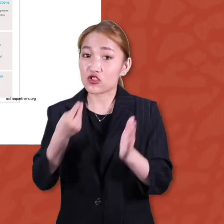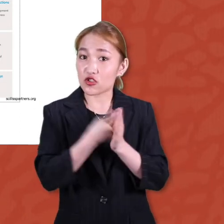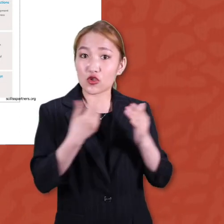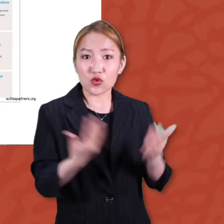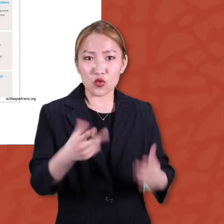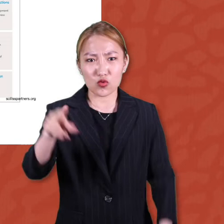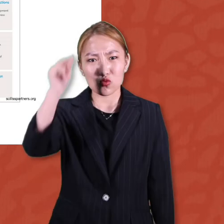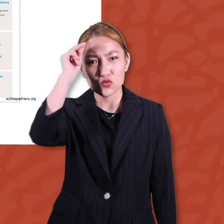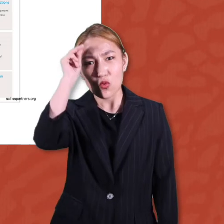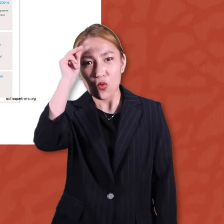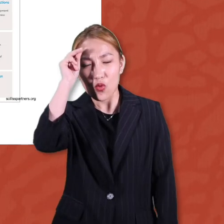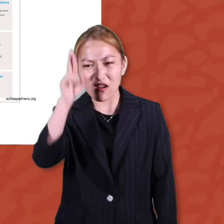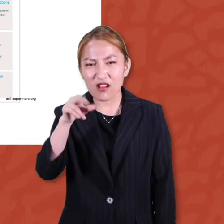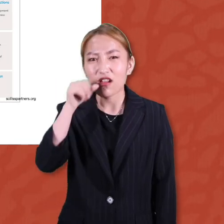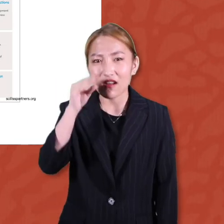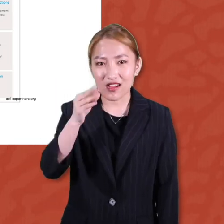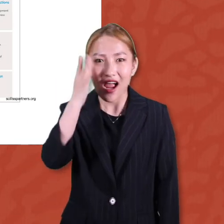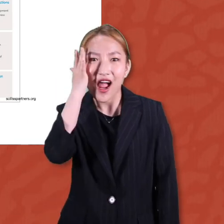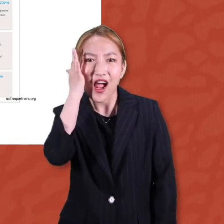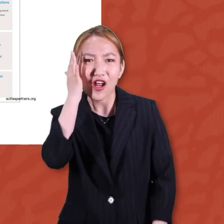суралцахуйн түгээмэл чадварыг ашигладаг.